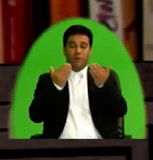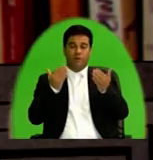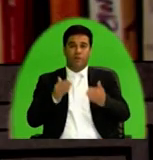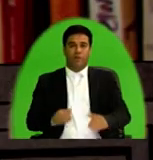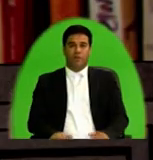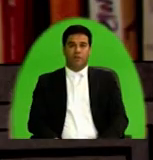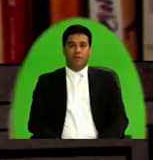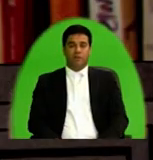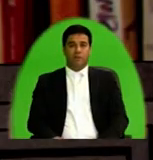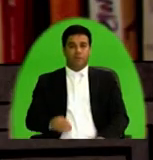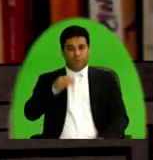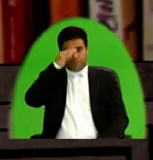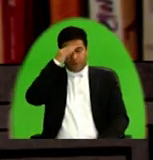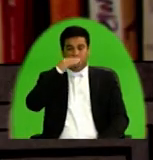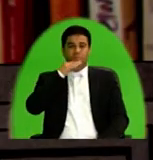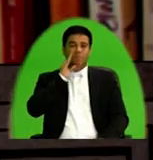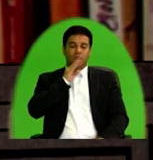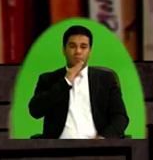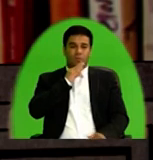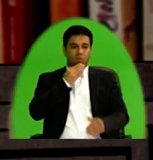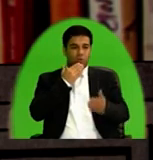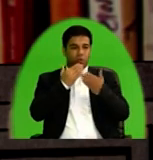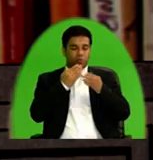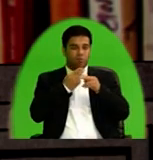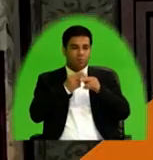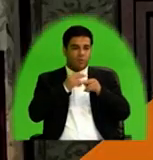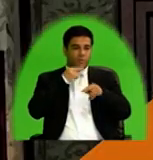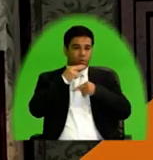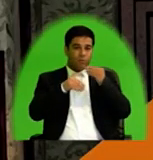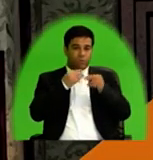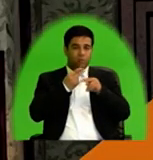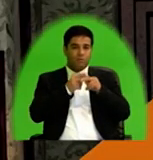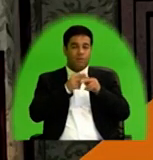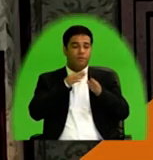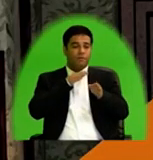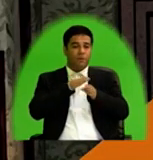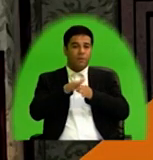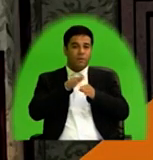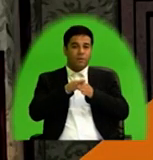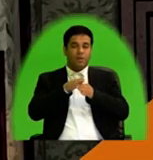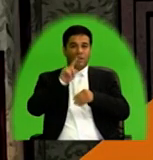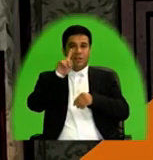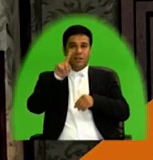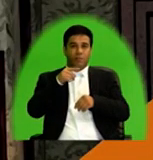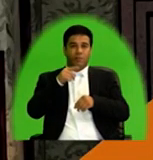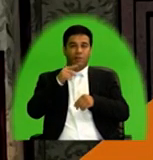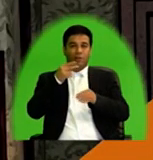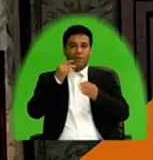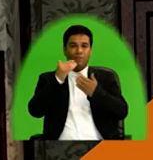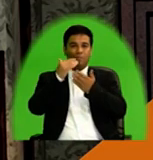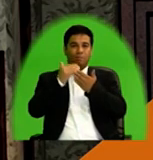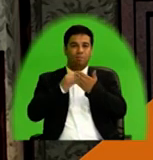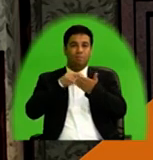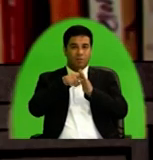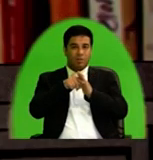отношения родителей к речи ребенка многое зависит. Если родители будут выполнять все требования,